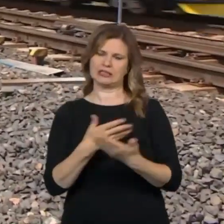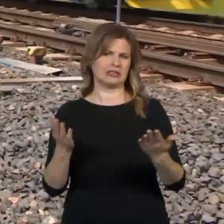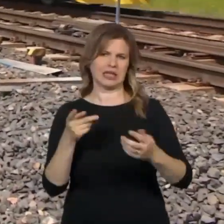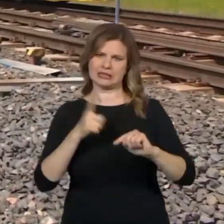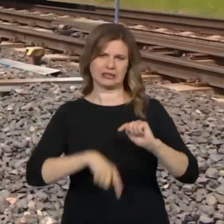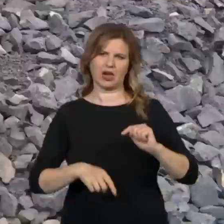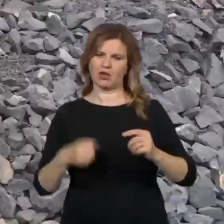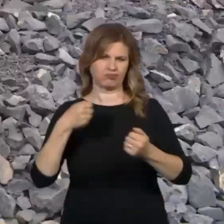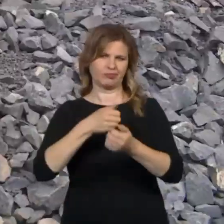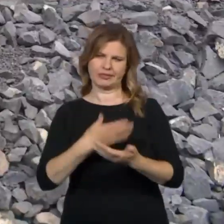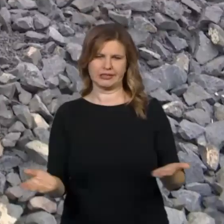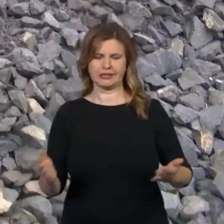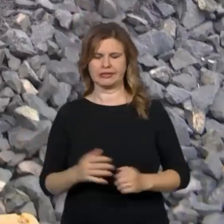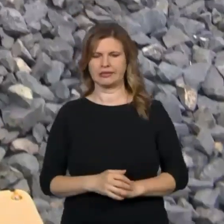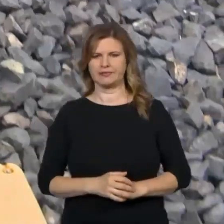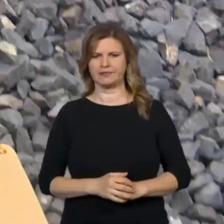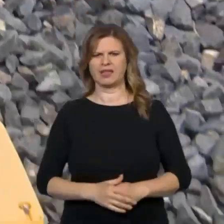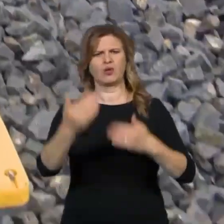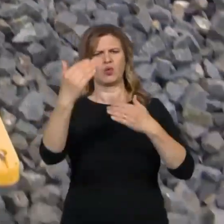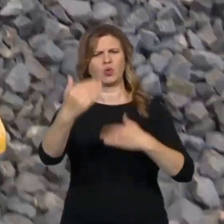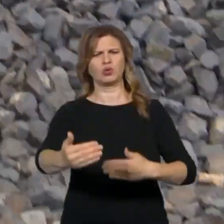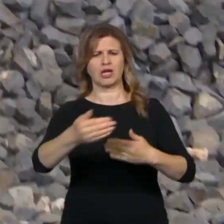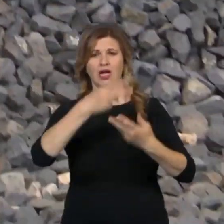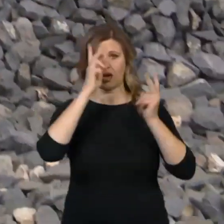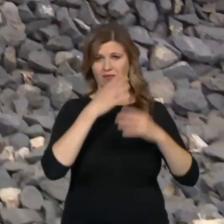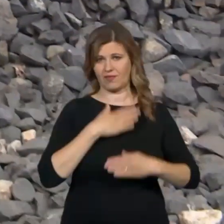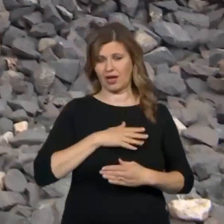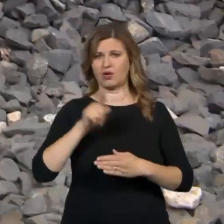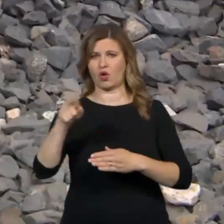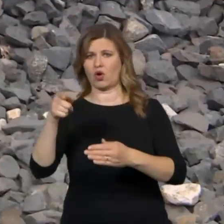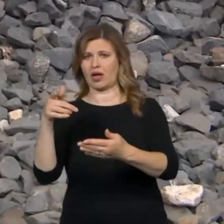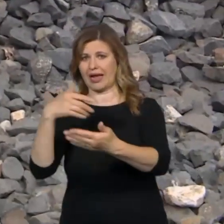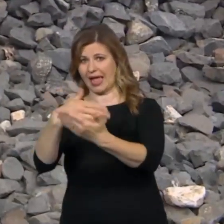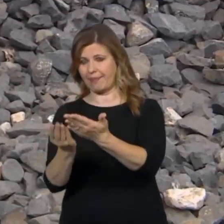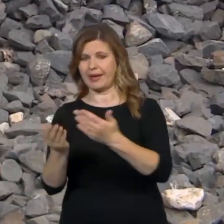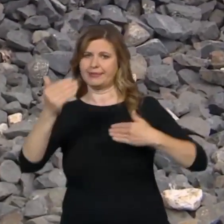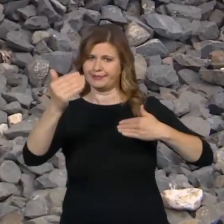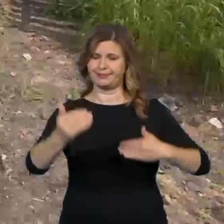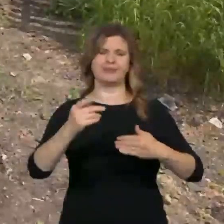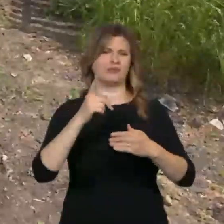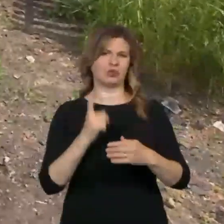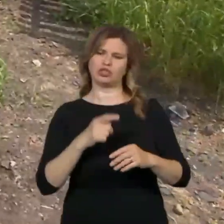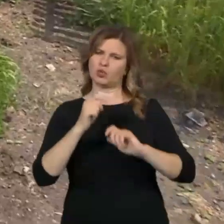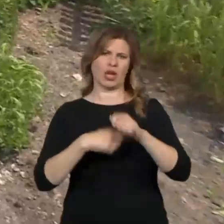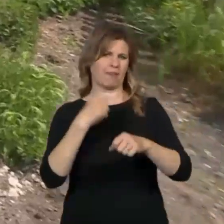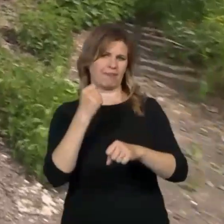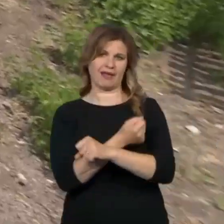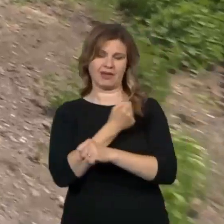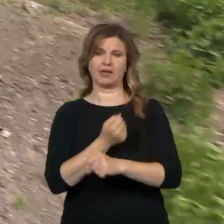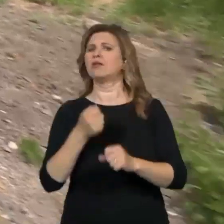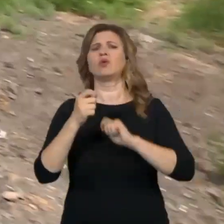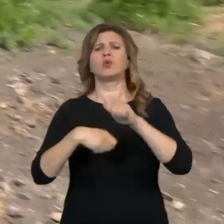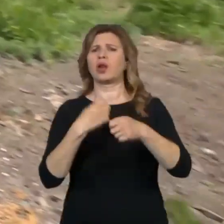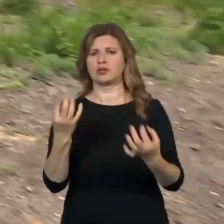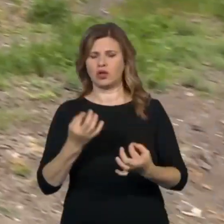K zajištění úseku mezi Karlovými Vary a Chebem stavbaři musí zvolit speciální postup. Na 3 místech vytěží zeminu, kterou následně